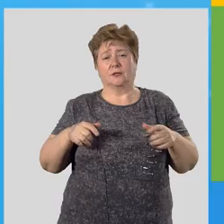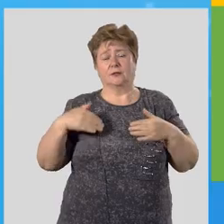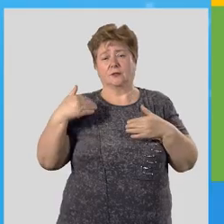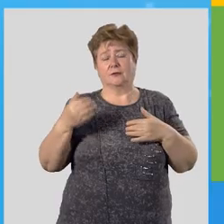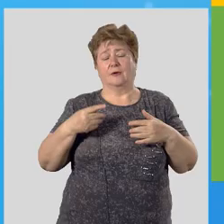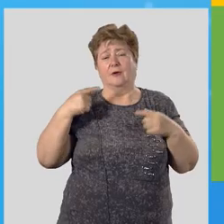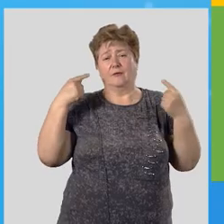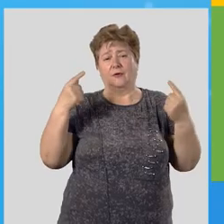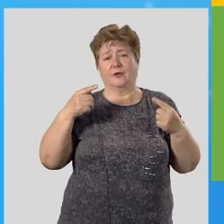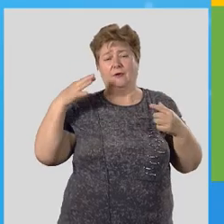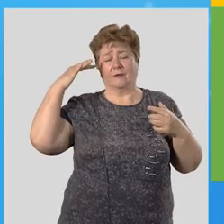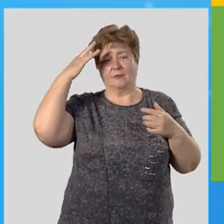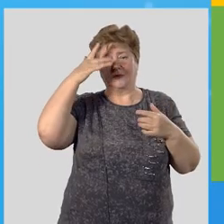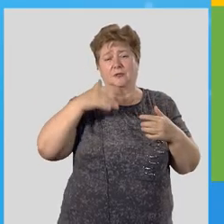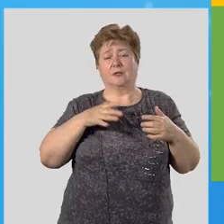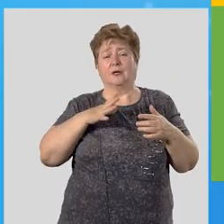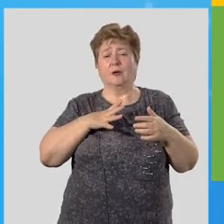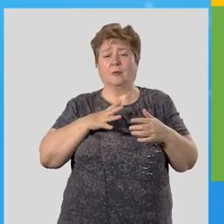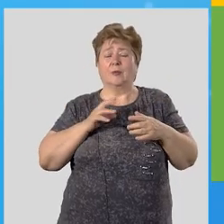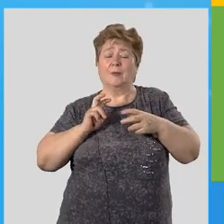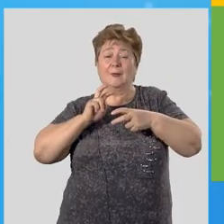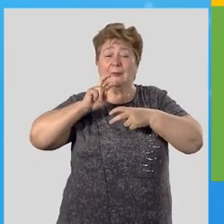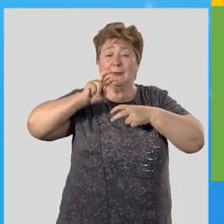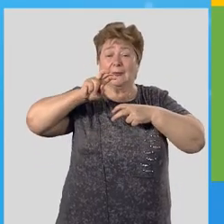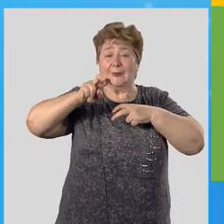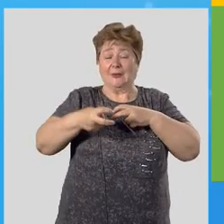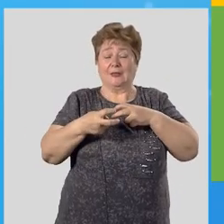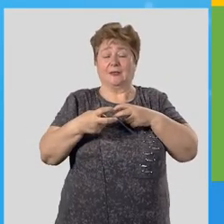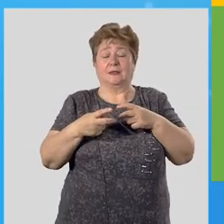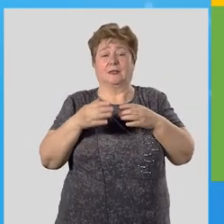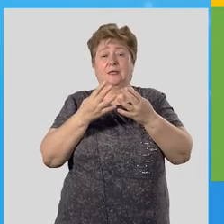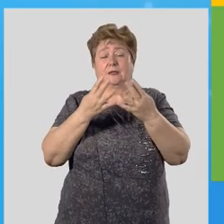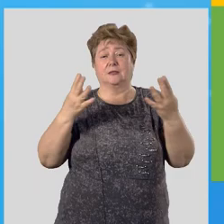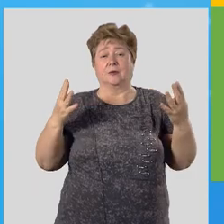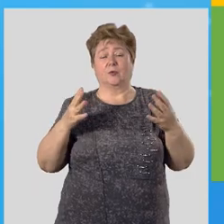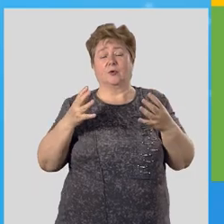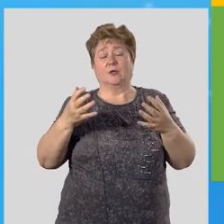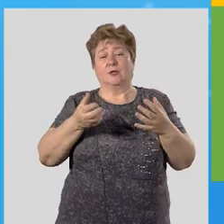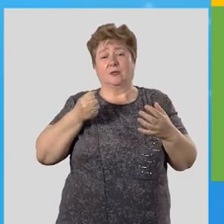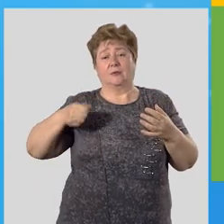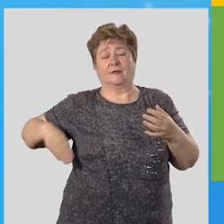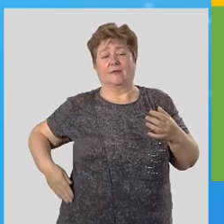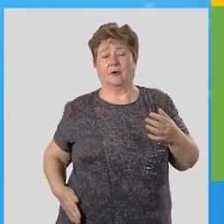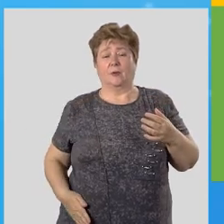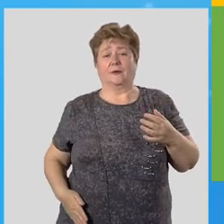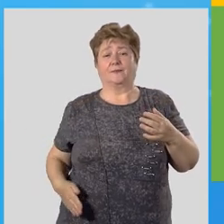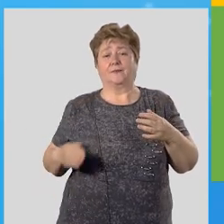стороны великого гения, было перелезть через садовую изгородь и сунуть яблоко в